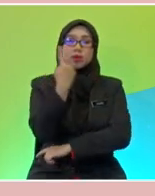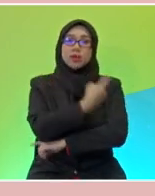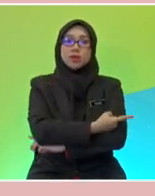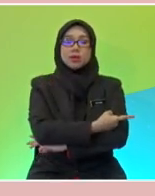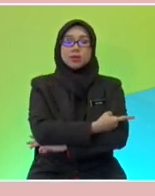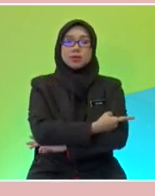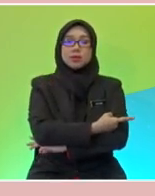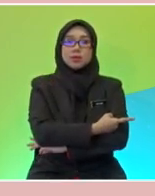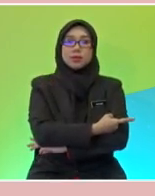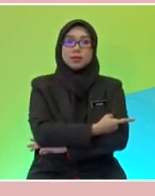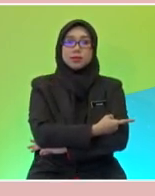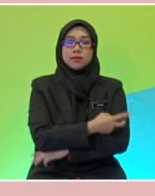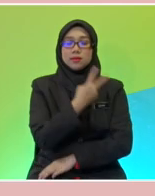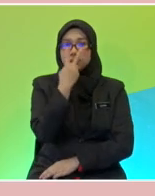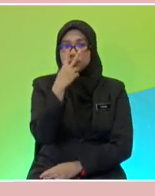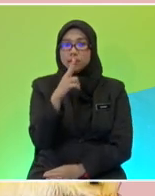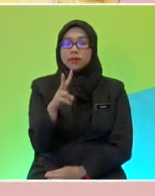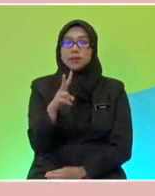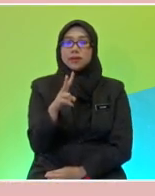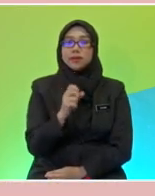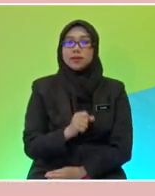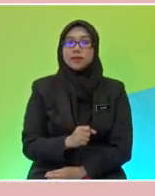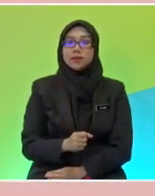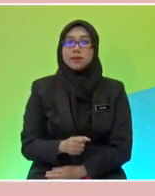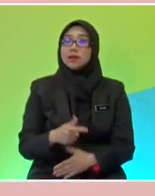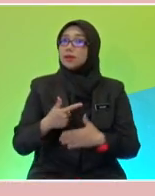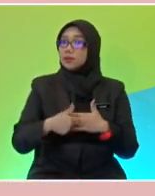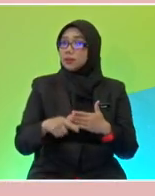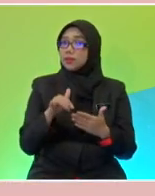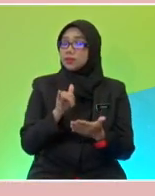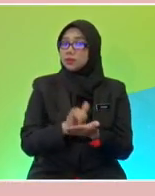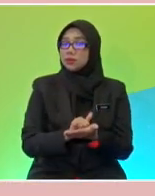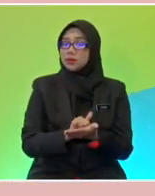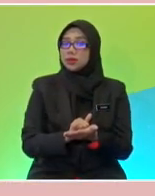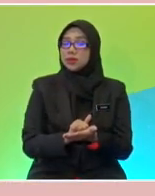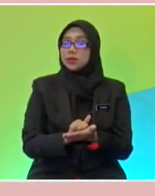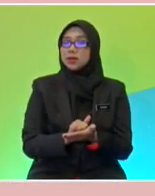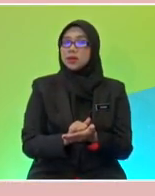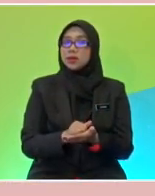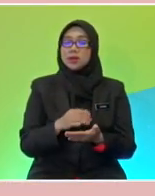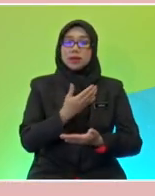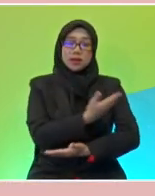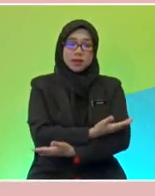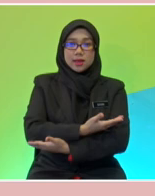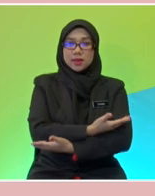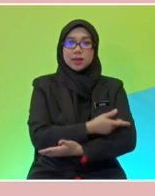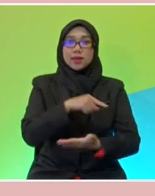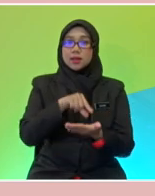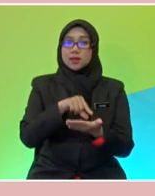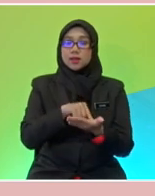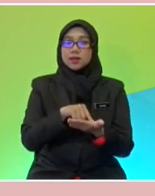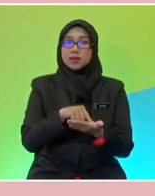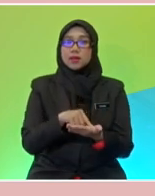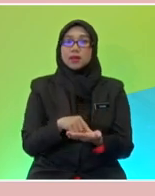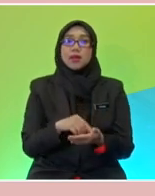dan seterusnya kita lihat Selepas itu anak ayam ini sebenarnya yang berada di dalam telur itu dia akan